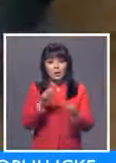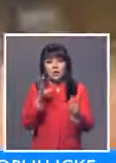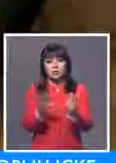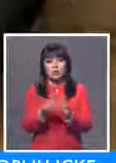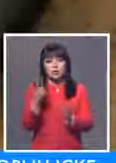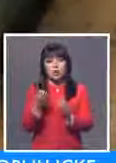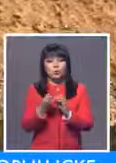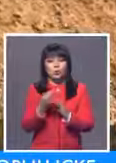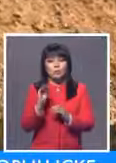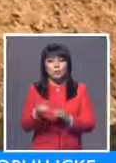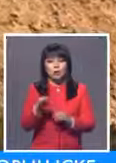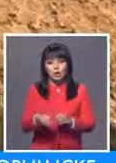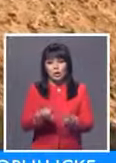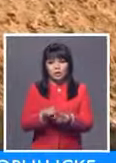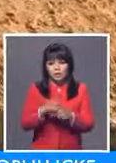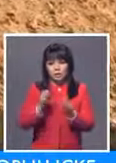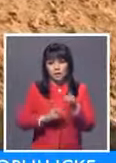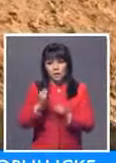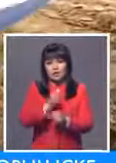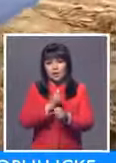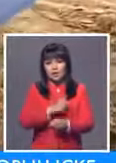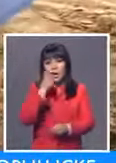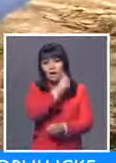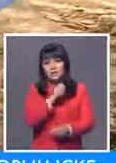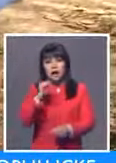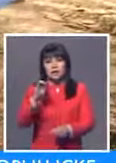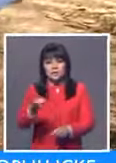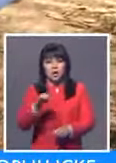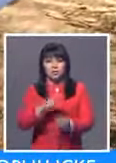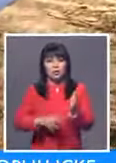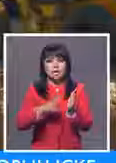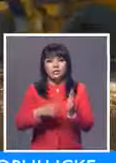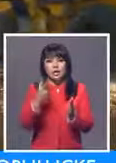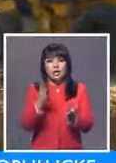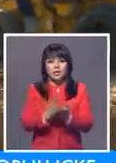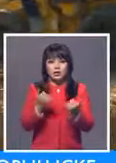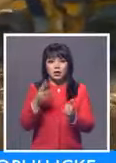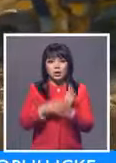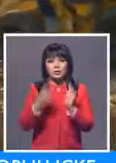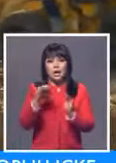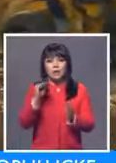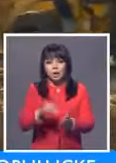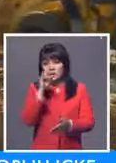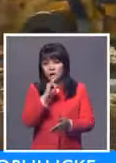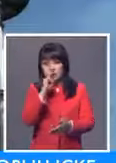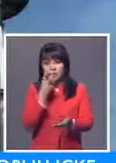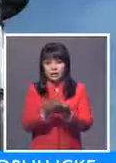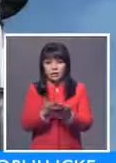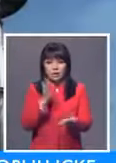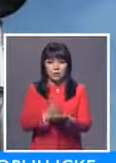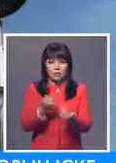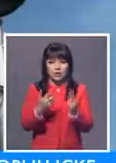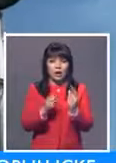мың тоннаны құрамақ. Бұл дегеніңіз өндіріс орны жылына АИ-92 маркалы 92 мың тонна бензин,